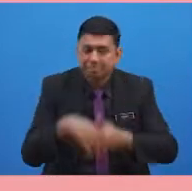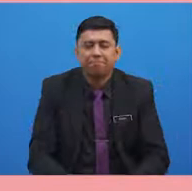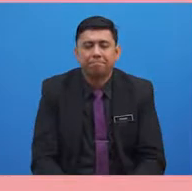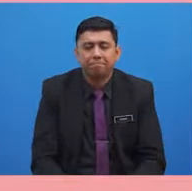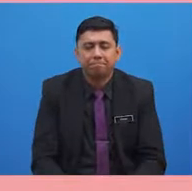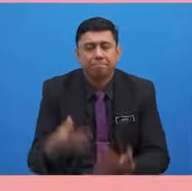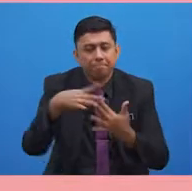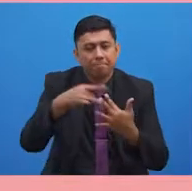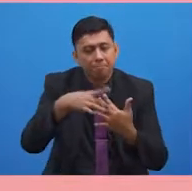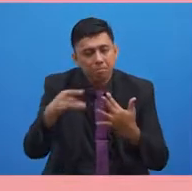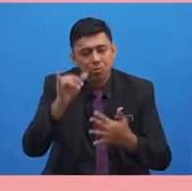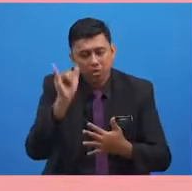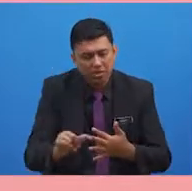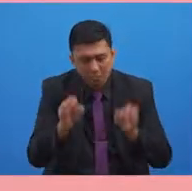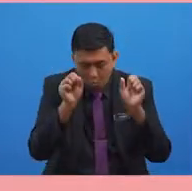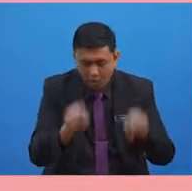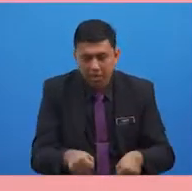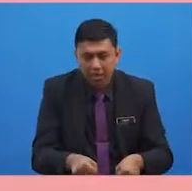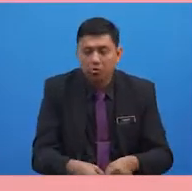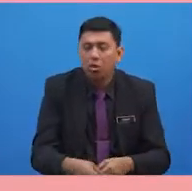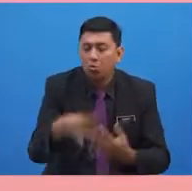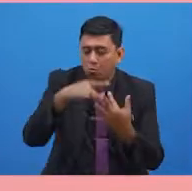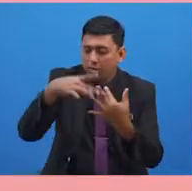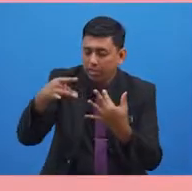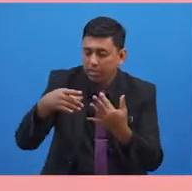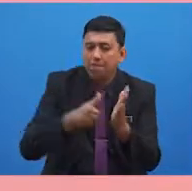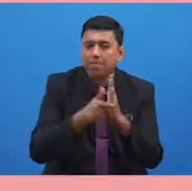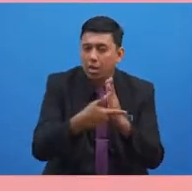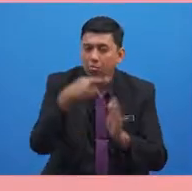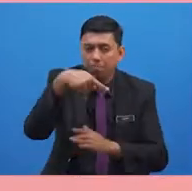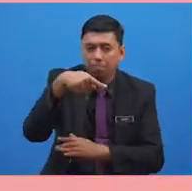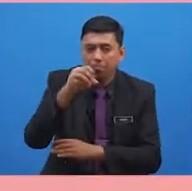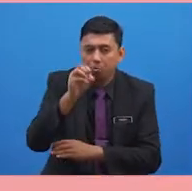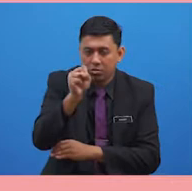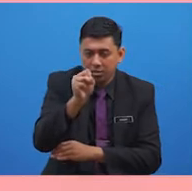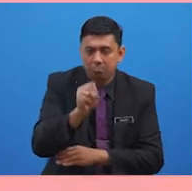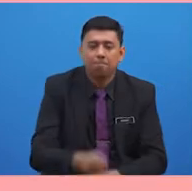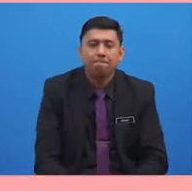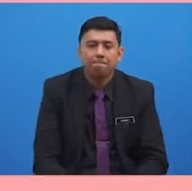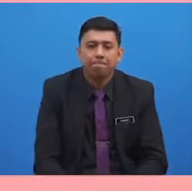Antara pemilih yang dibolehkan untuk mengundi melalui pos ialah